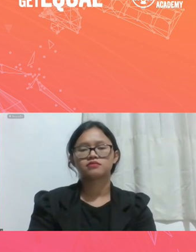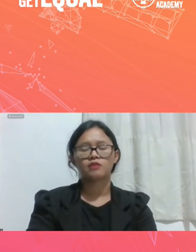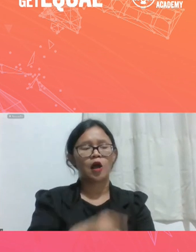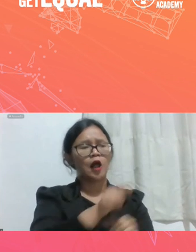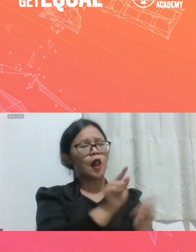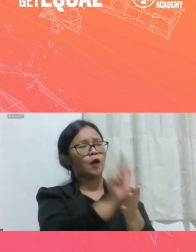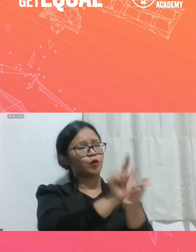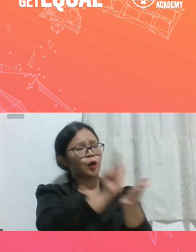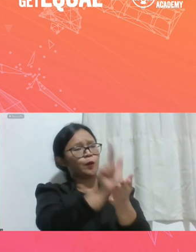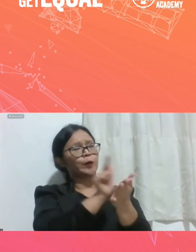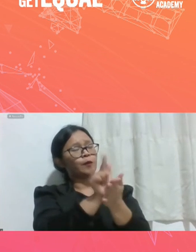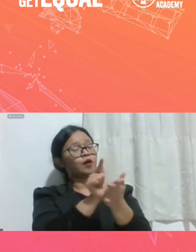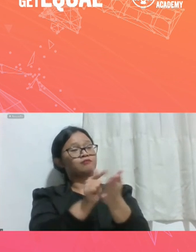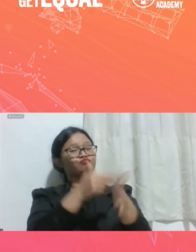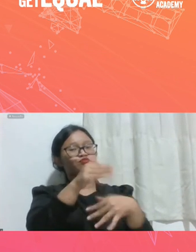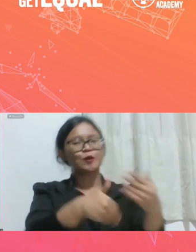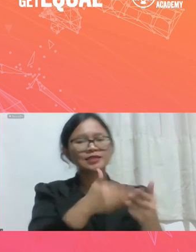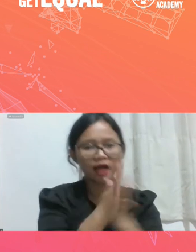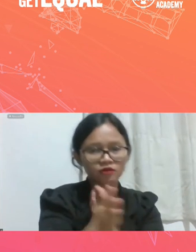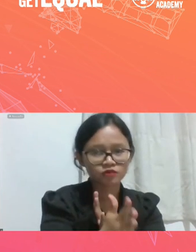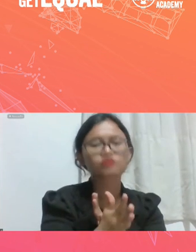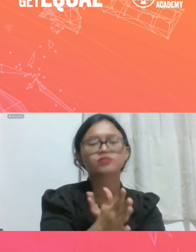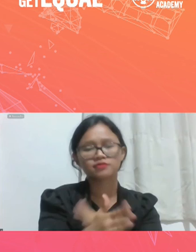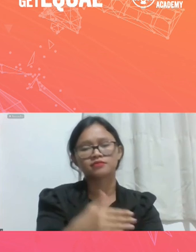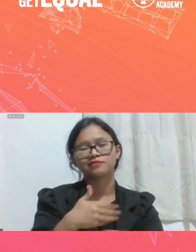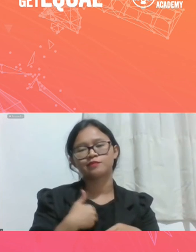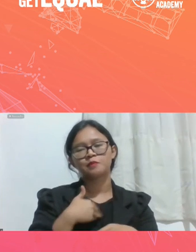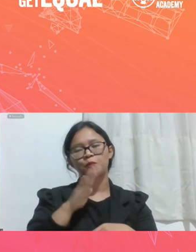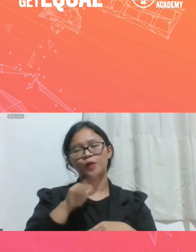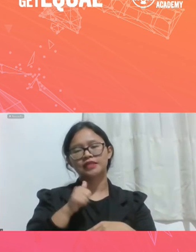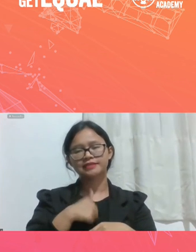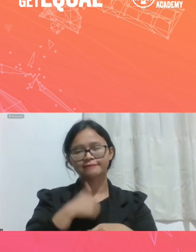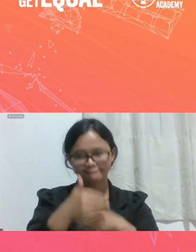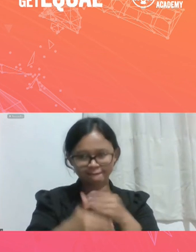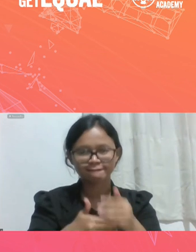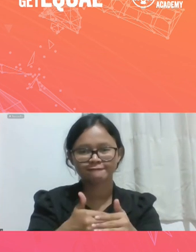pelaporan-pelaporan atau informasi itu kita tindak lanjuti. Saya kira juga saya sampaikan, Mbak, ketika